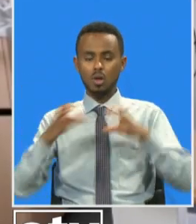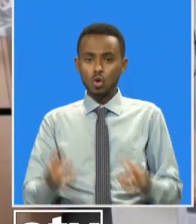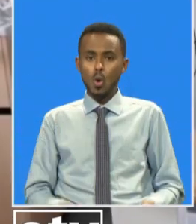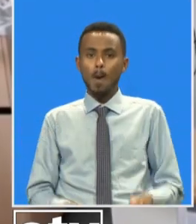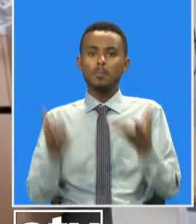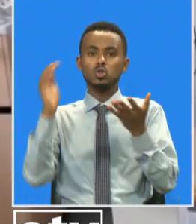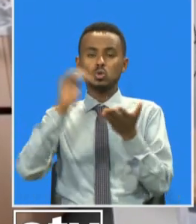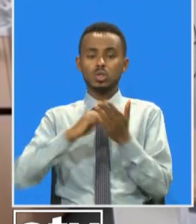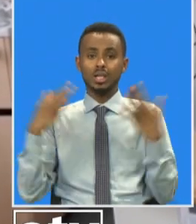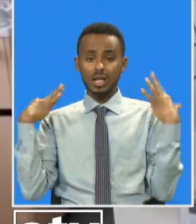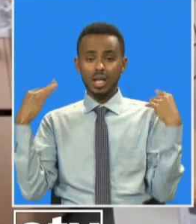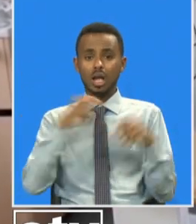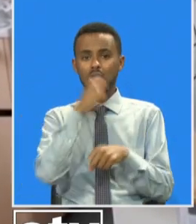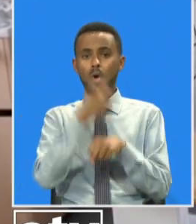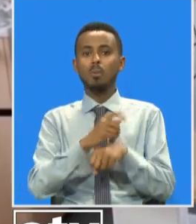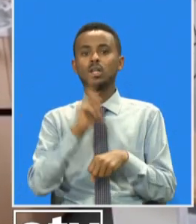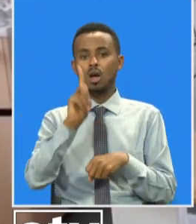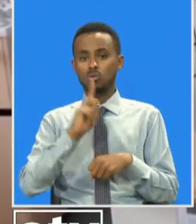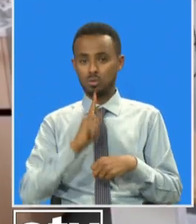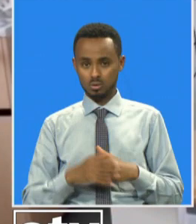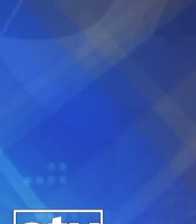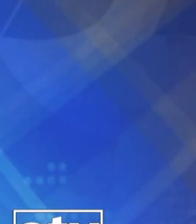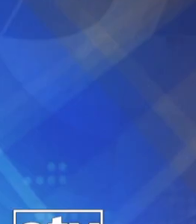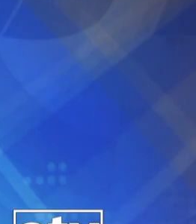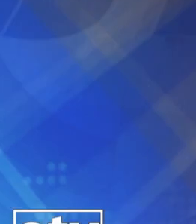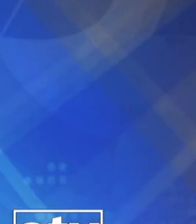ብዙ ሺህ የጤና ተቋማት አንዱ ነው።